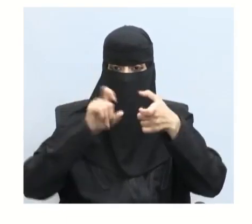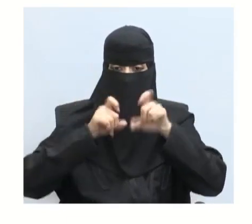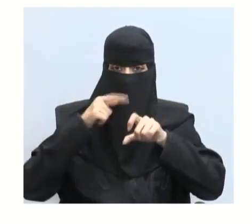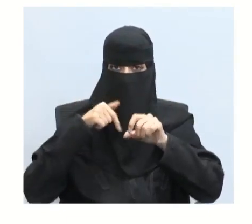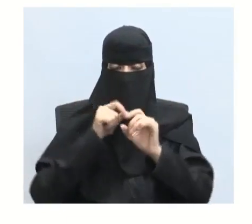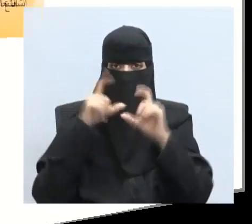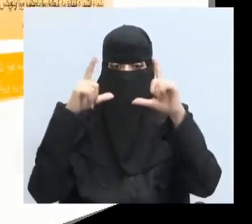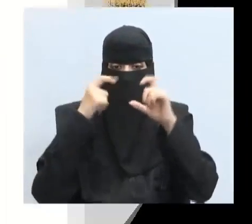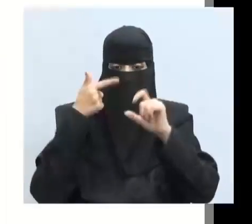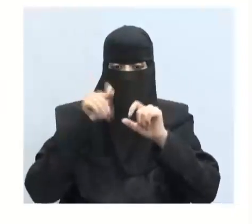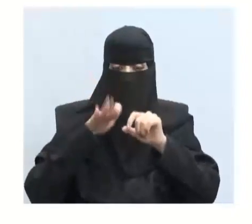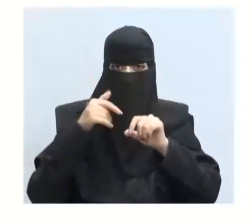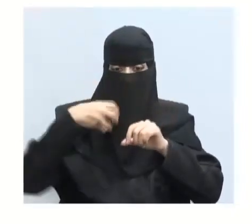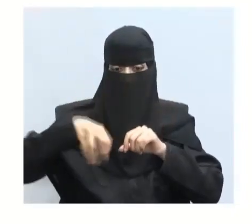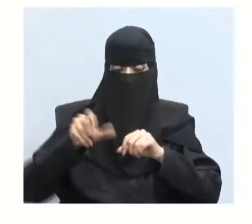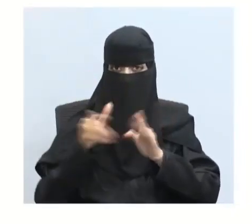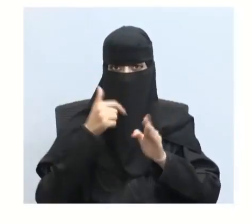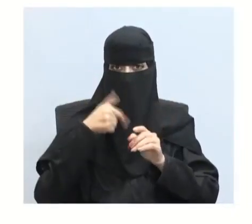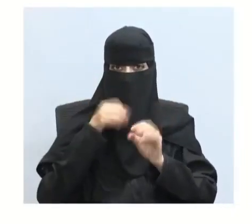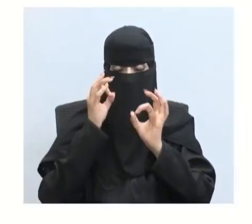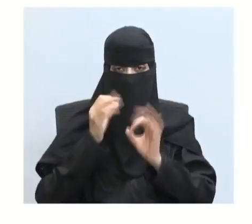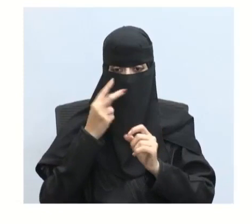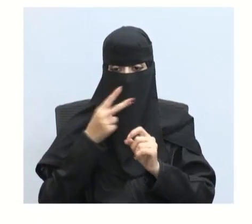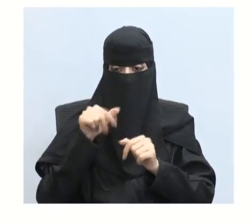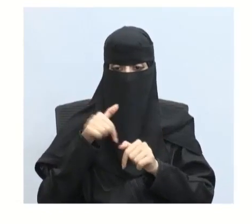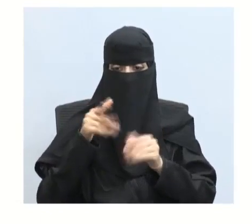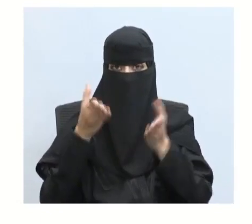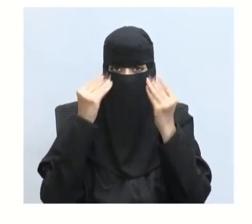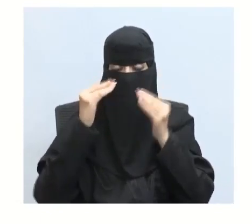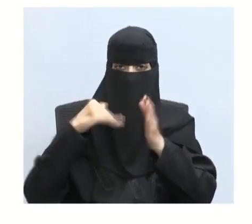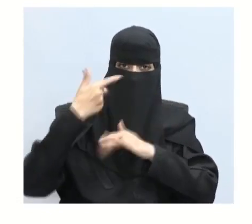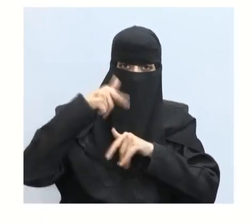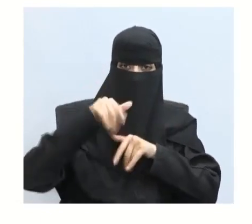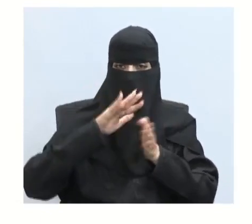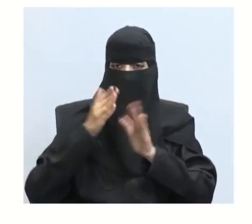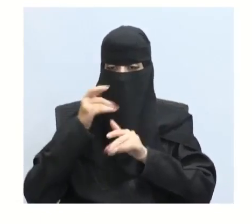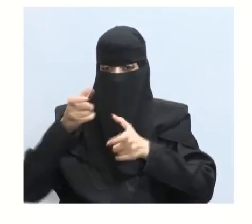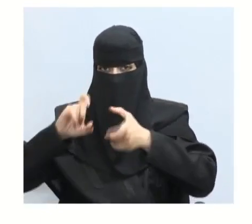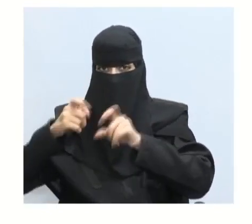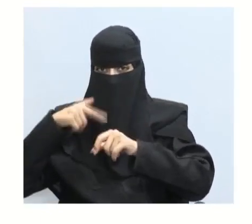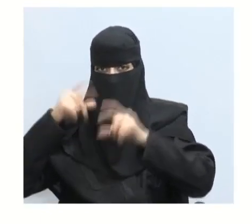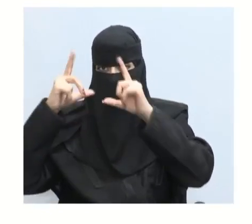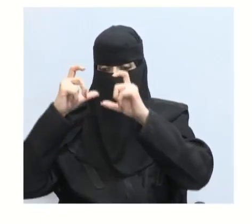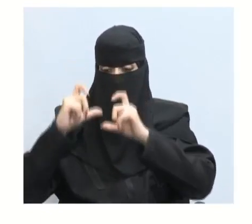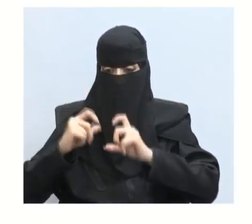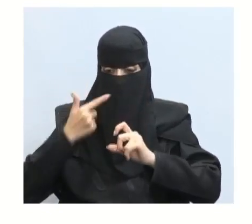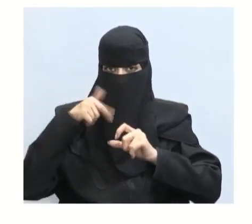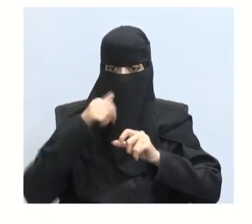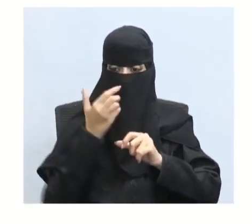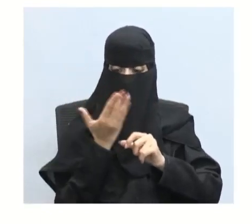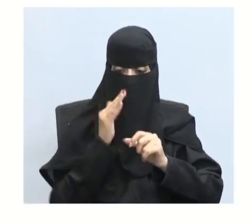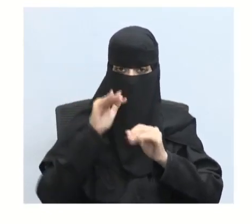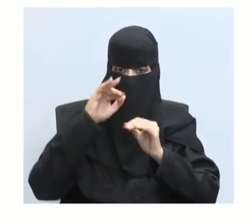الصوره ويكون تكون نوعها حقيقيه درسنا بعد ذلك حالات تكون الصور في المرايا